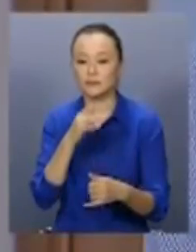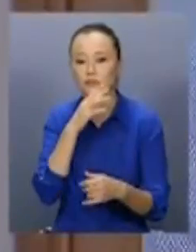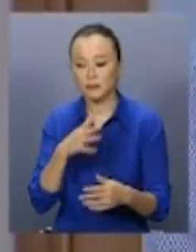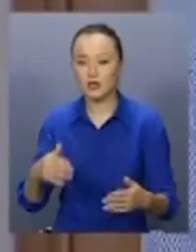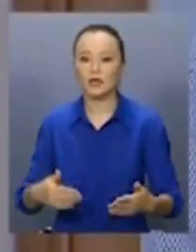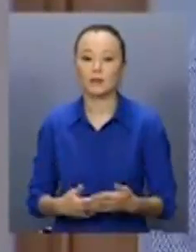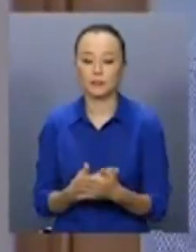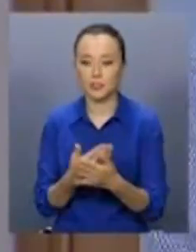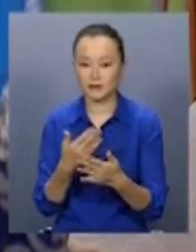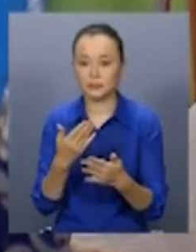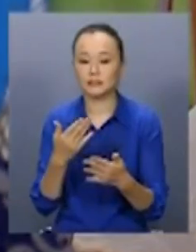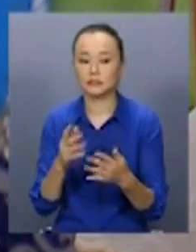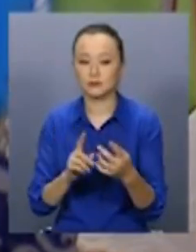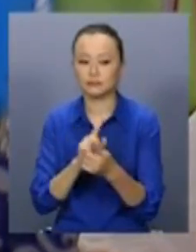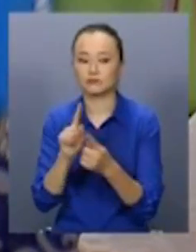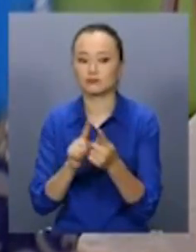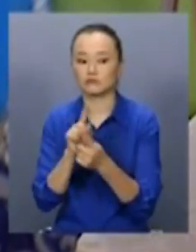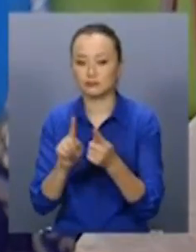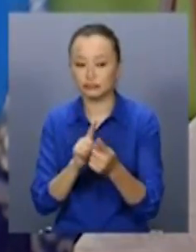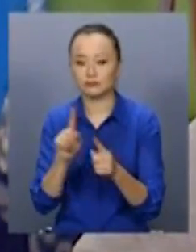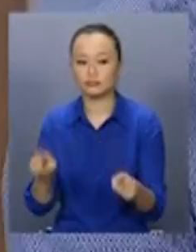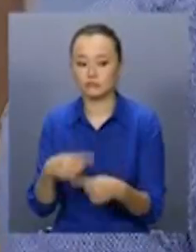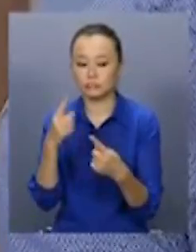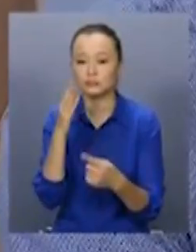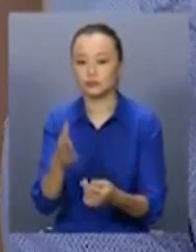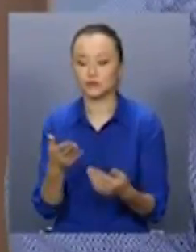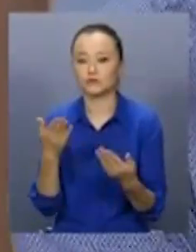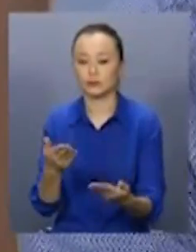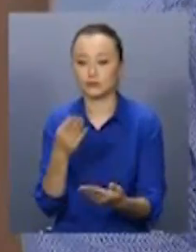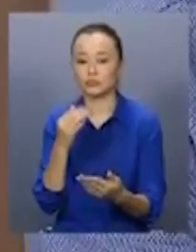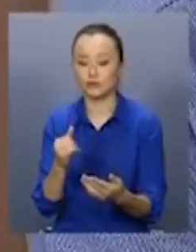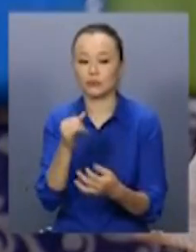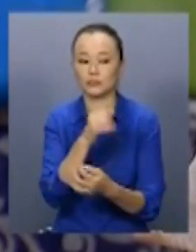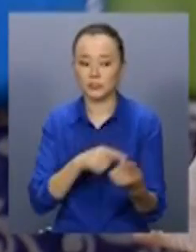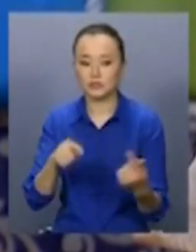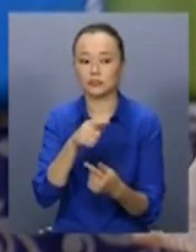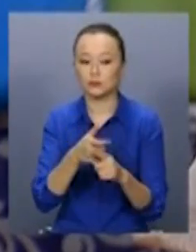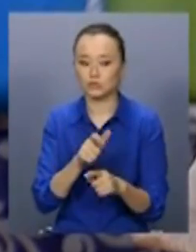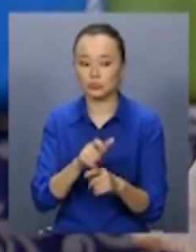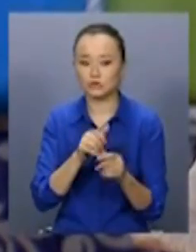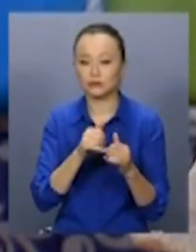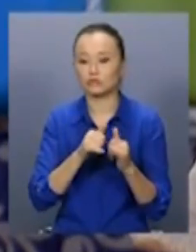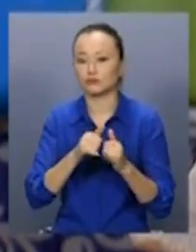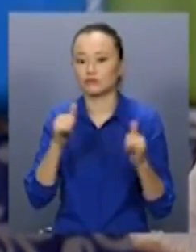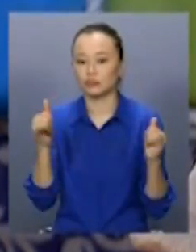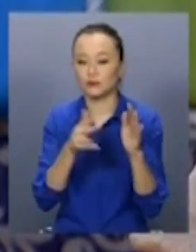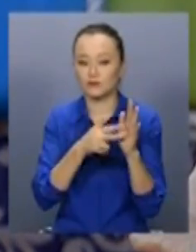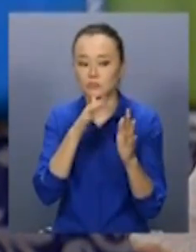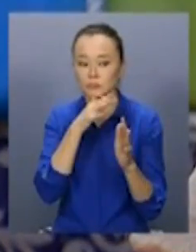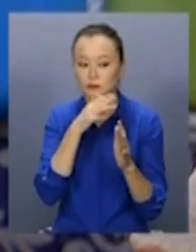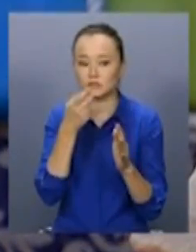қайтадан жаңағы орнына келтіріп жатырмын. Негізі шоу-бизнес бізде өте дамыған. Осы 8 жылдың ішінде